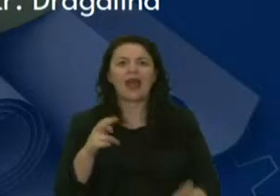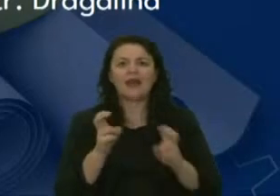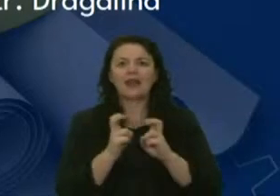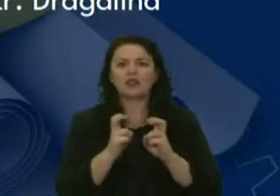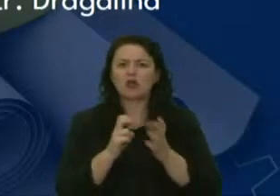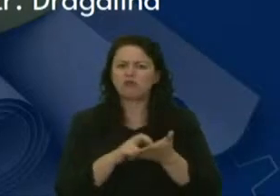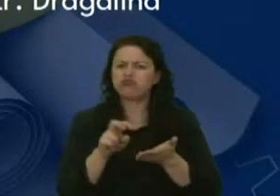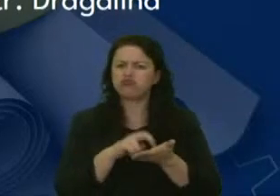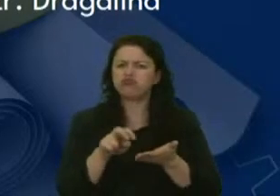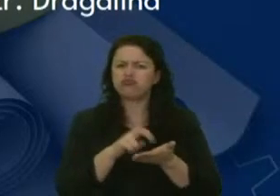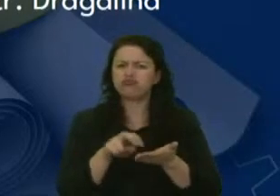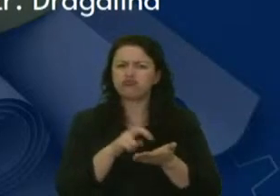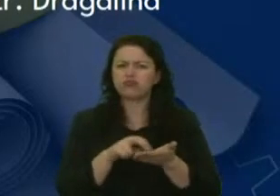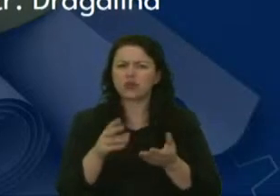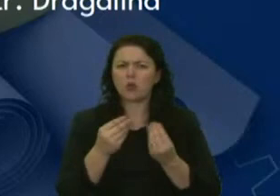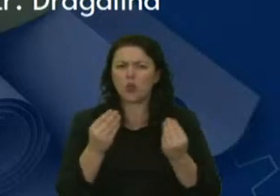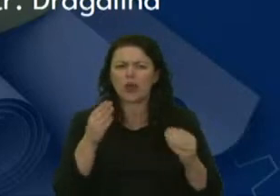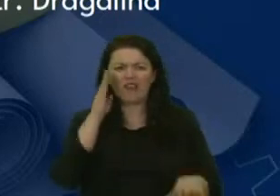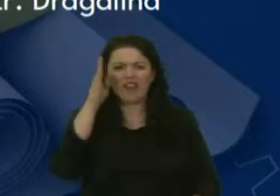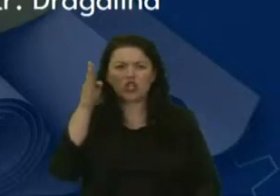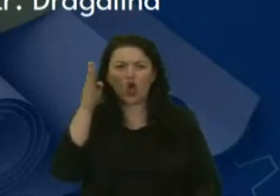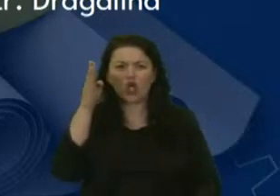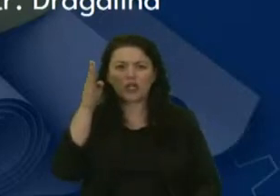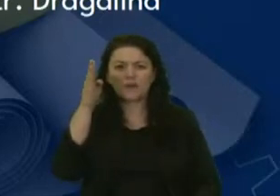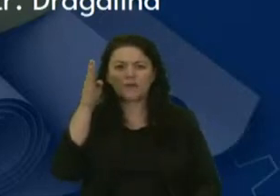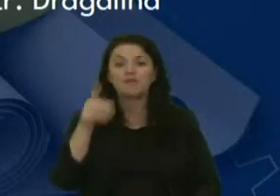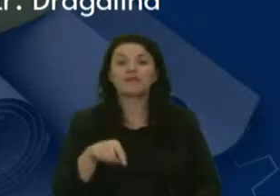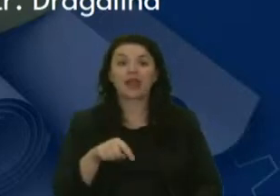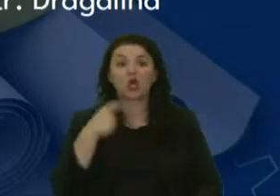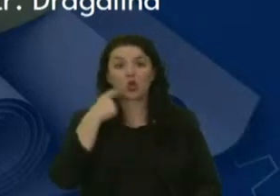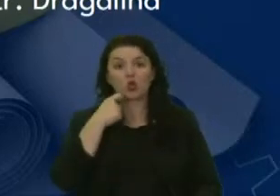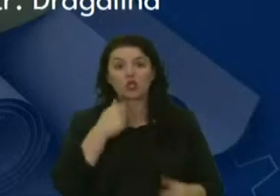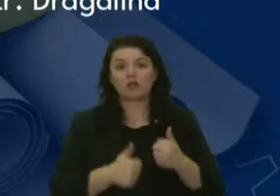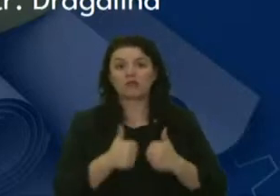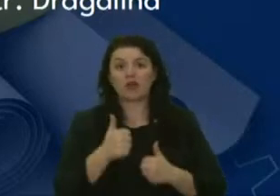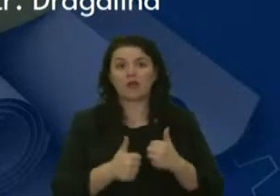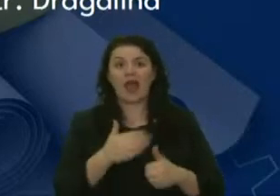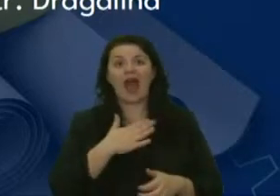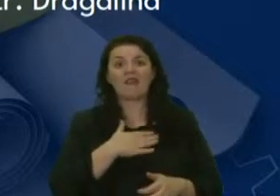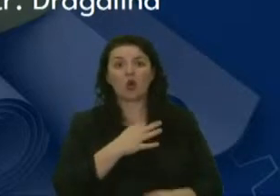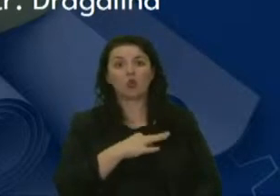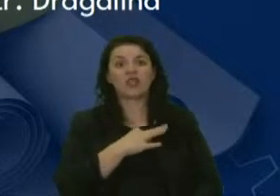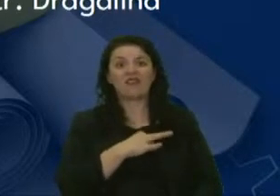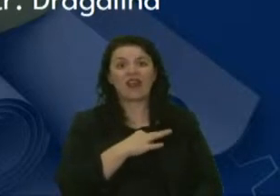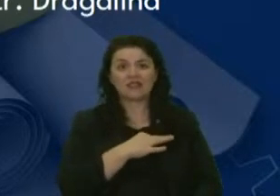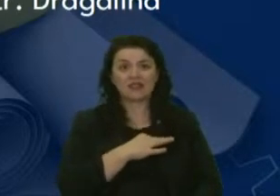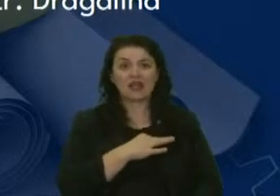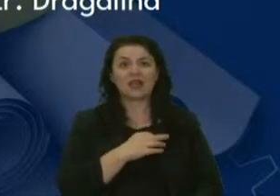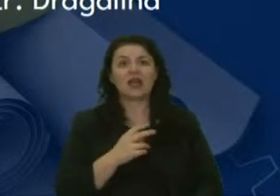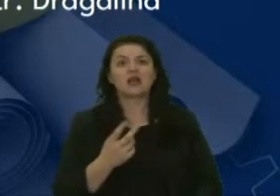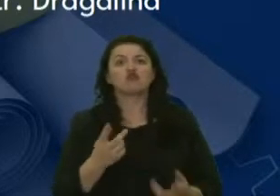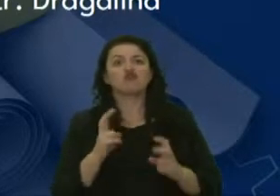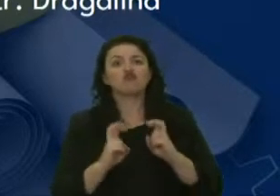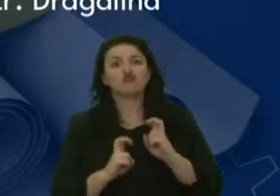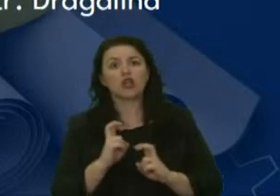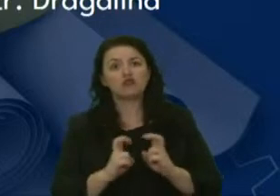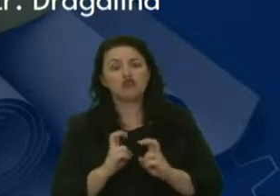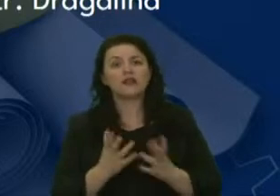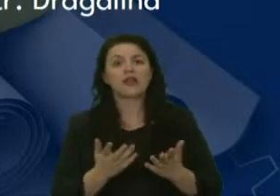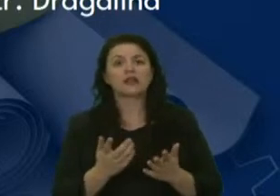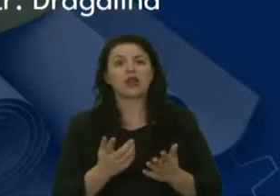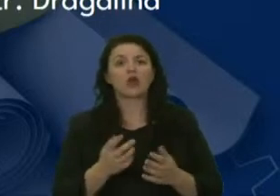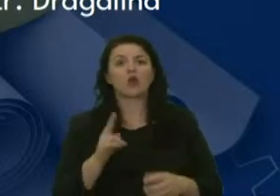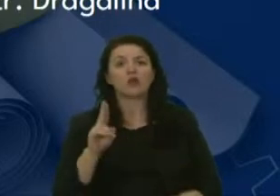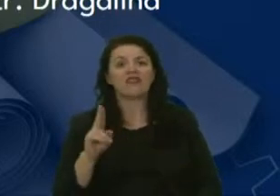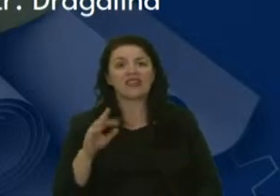utilizată în în viitor și aici Clujul are avantajul competitiv de a avea universitățile de a avea Institute de Cercetare de a avea Universitatea